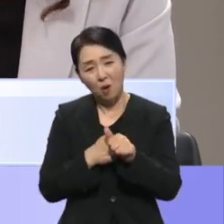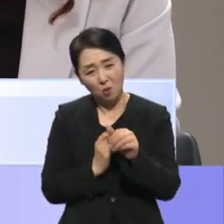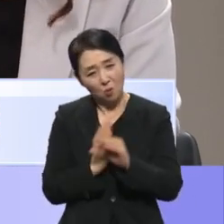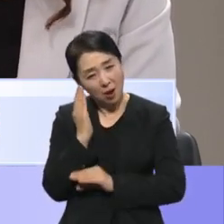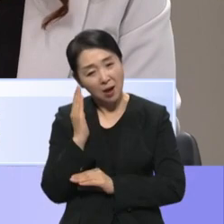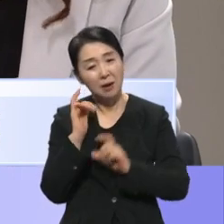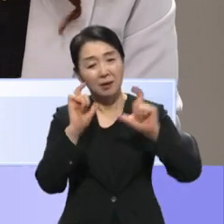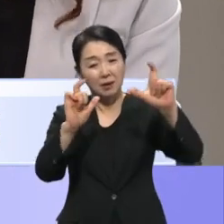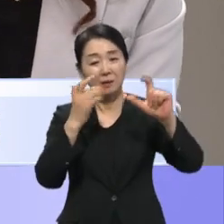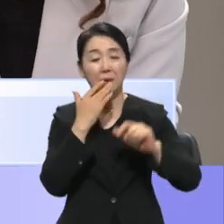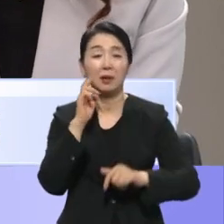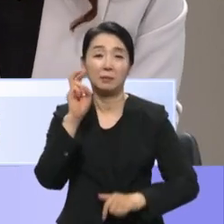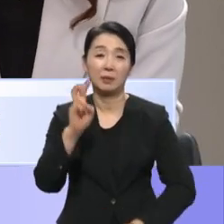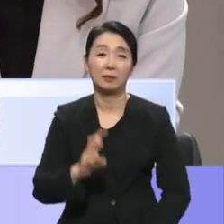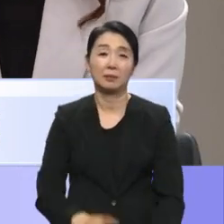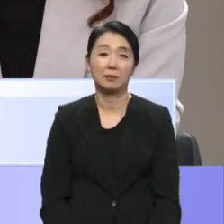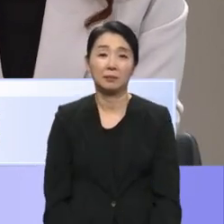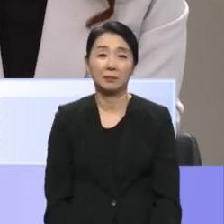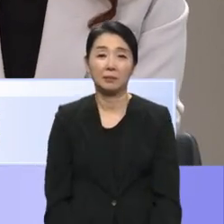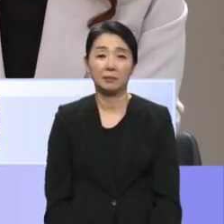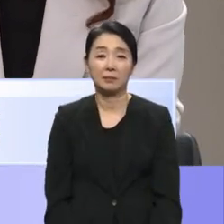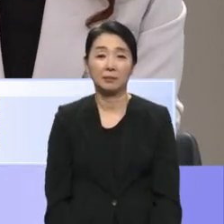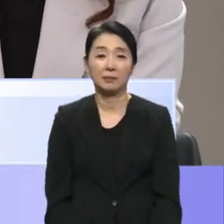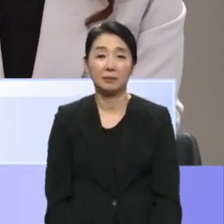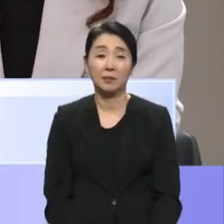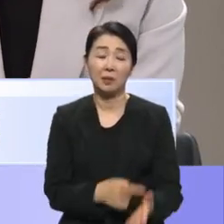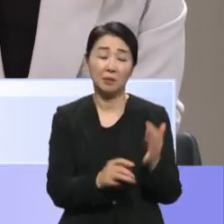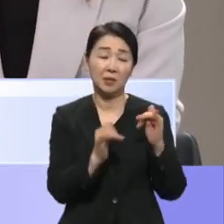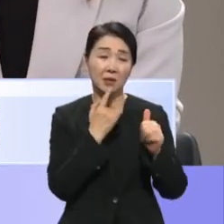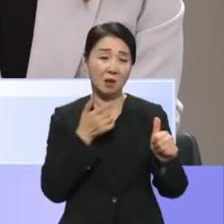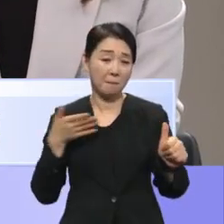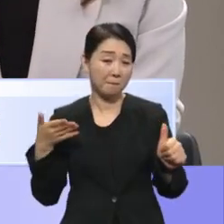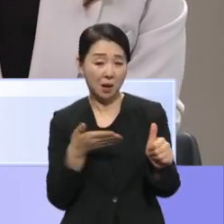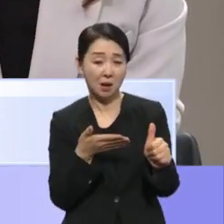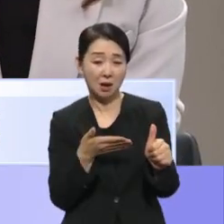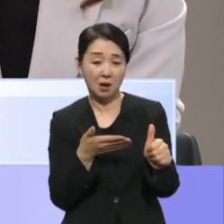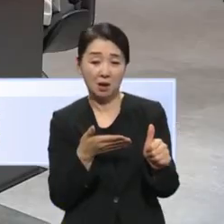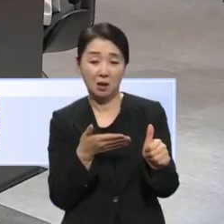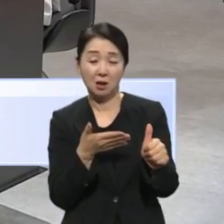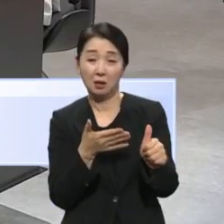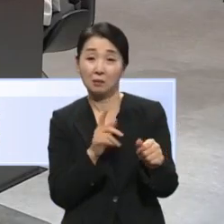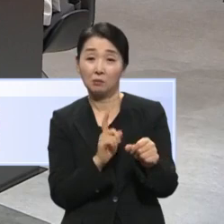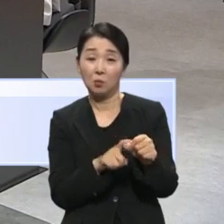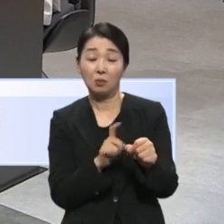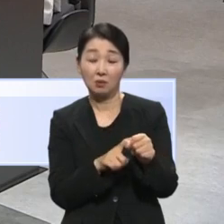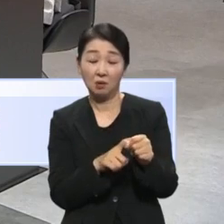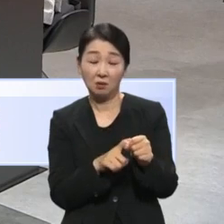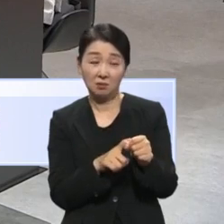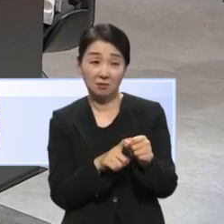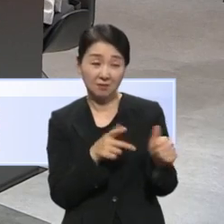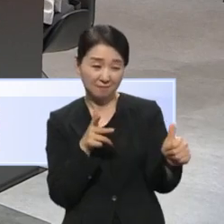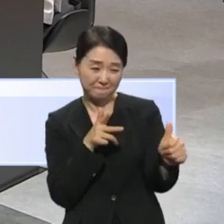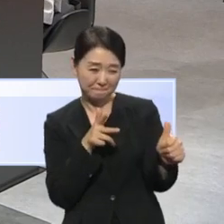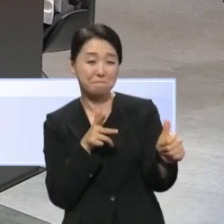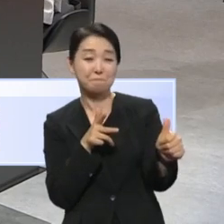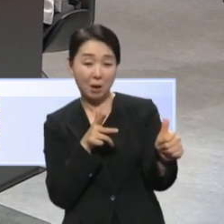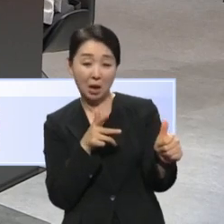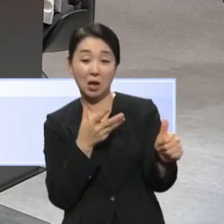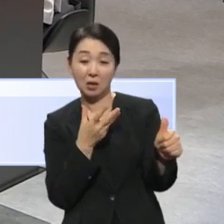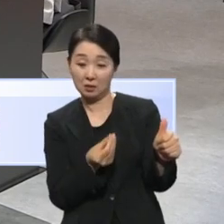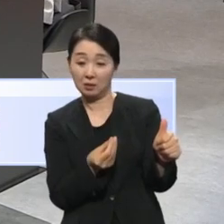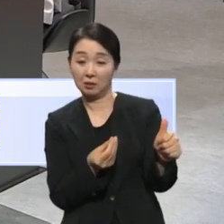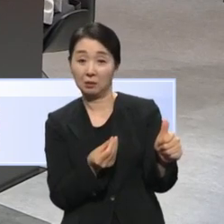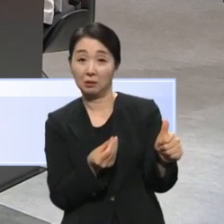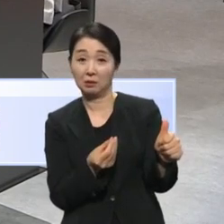없다.겉으로 보기에는그렇습니다. 아,그러니까그들은 피해자를협박하려고영상을녹화했을수도